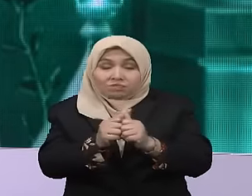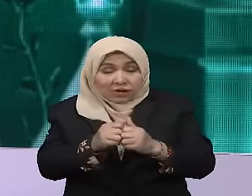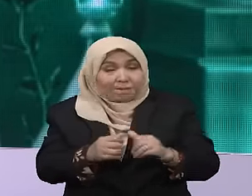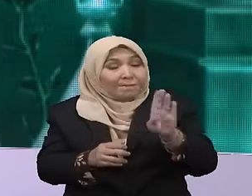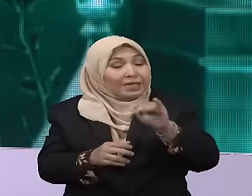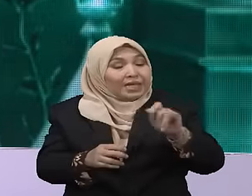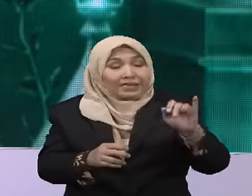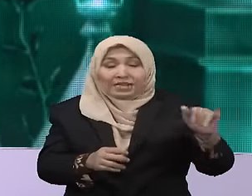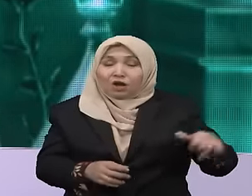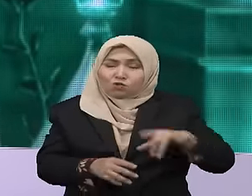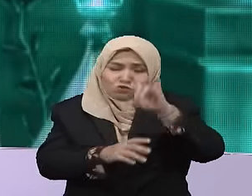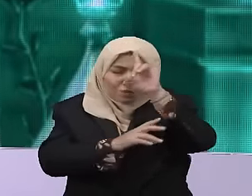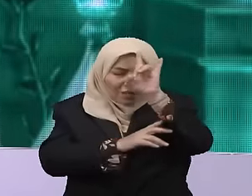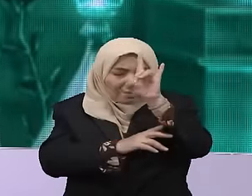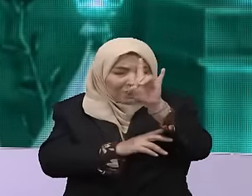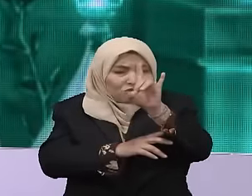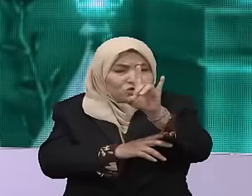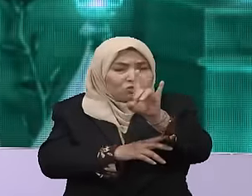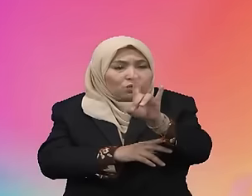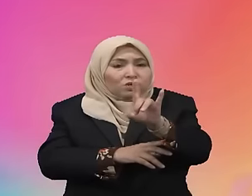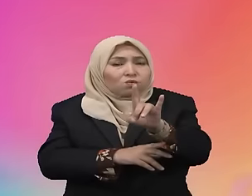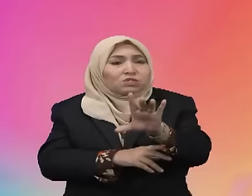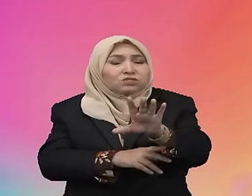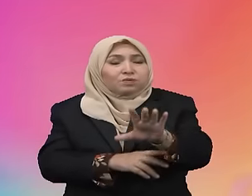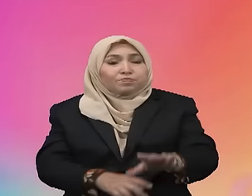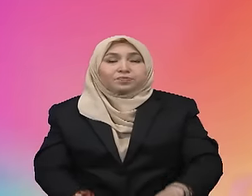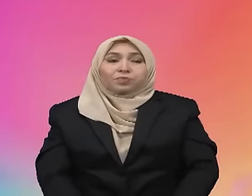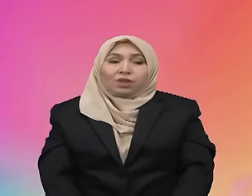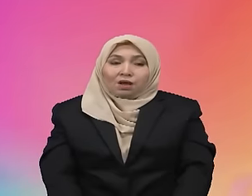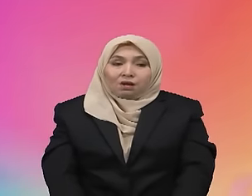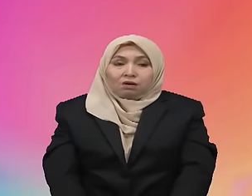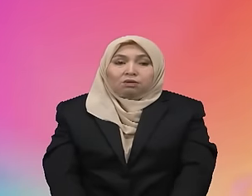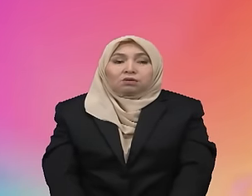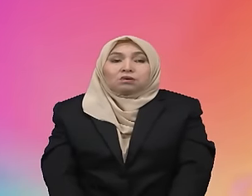bayyati. A'udzu billahi minasyaitonir rajim.